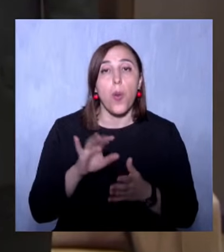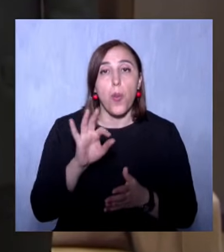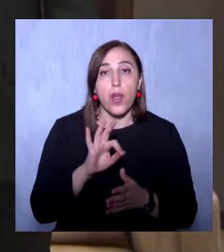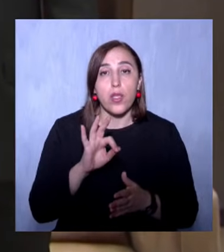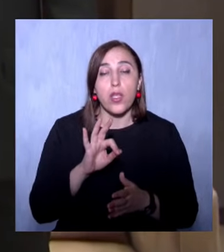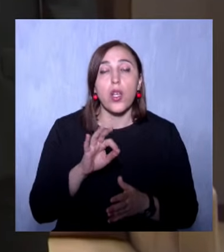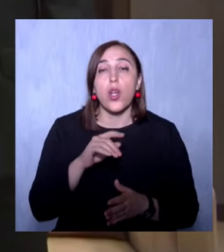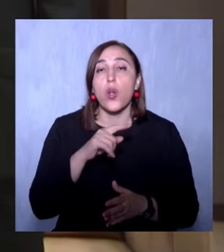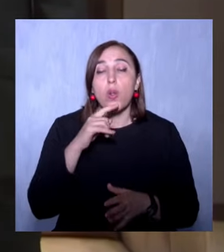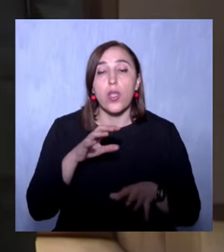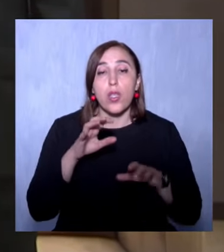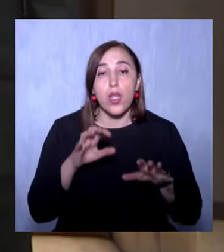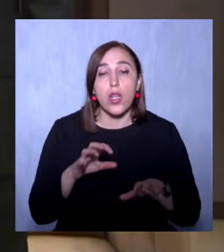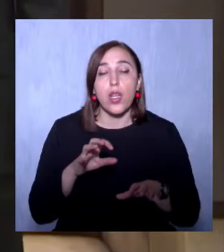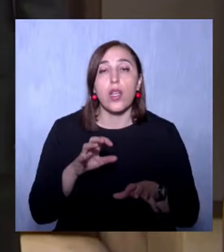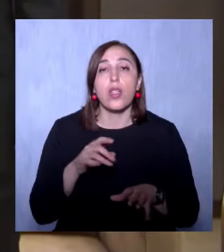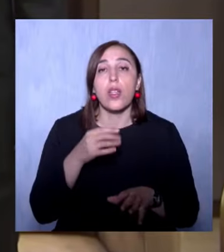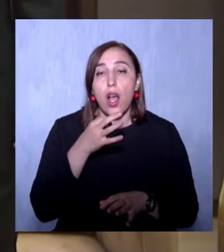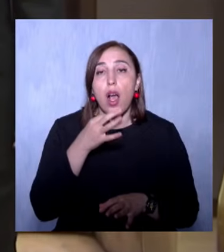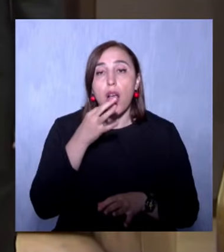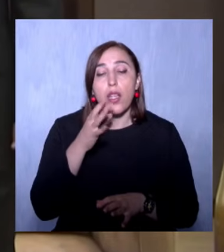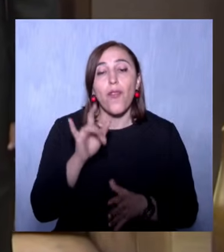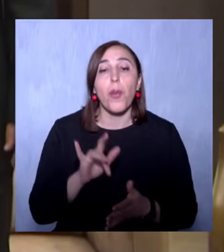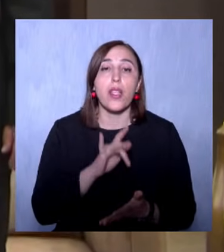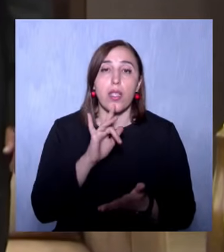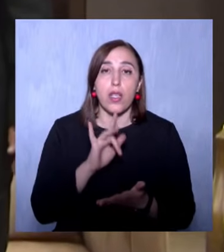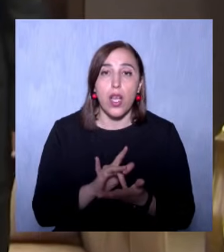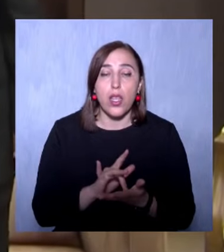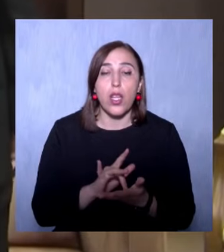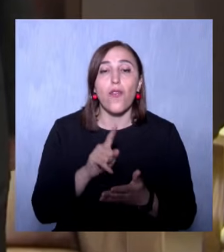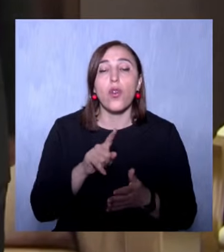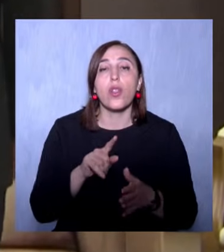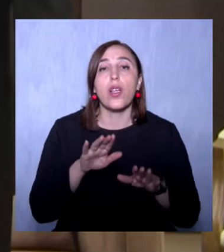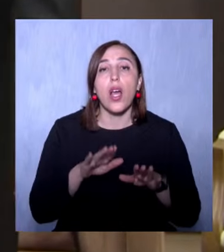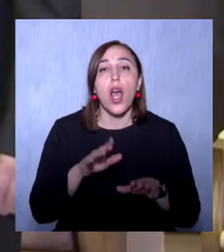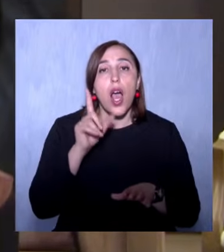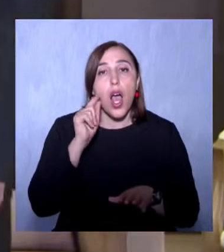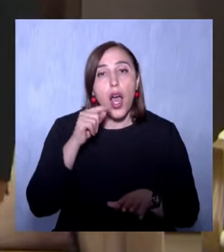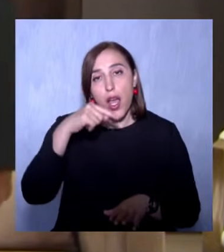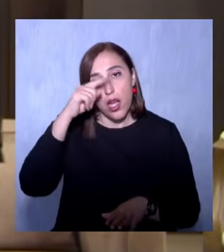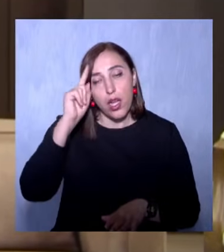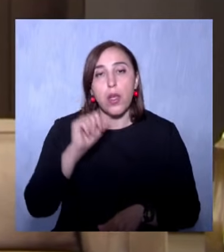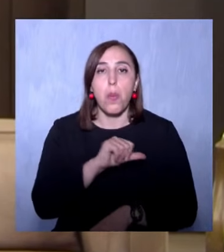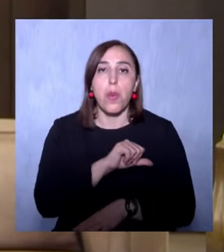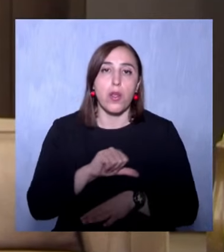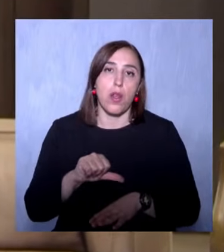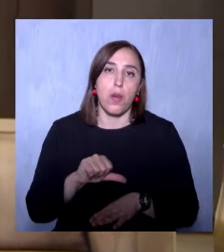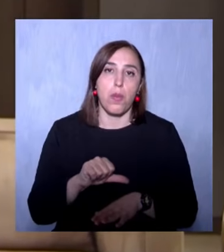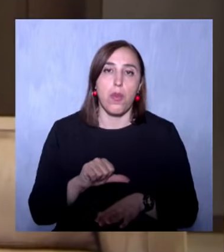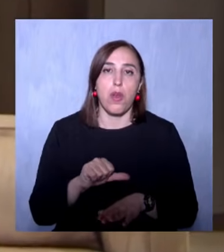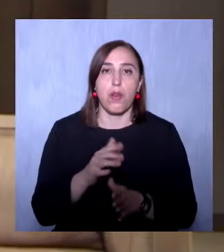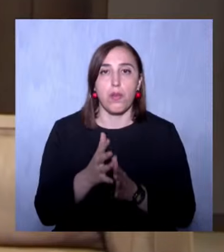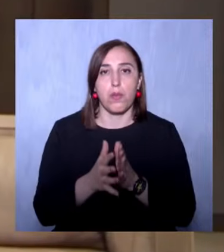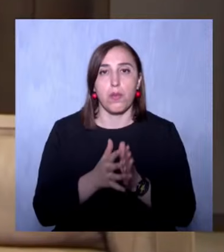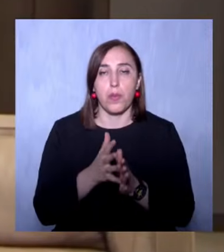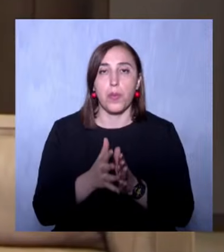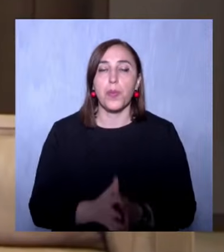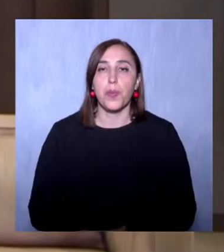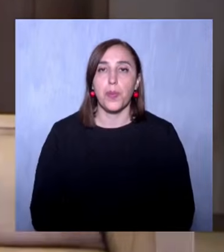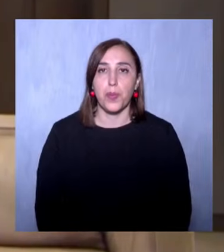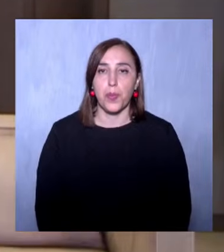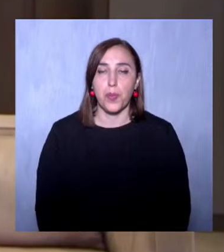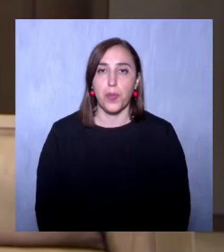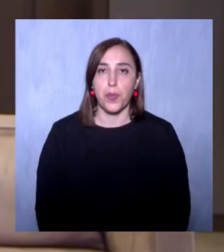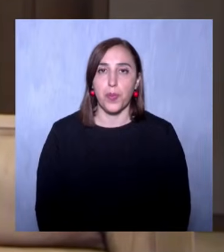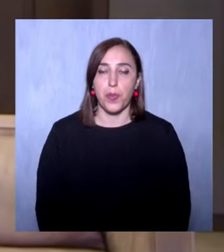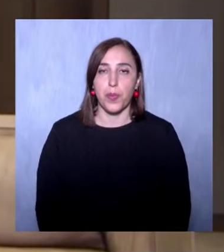մասնավորապես Վլադիմիր Պուտինն այն ներկայացրել է որպես կենտրոն, որը տեղակայված է հայ-ադրբեջանական սահմանին։